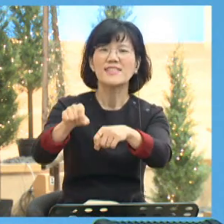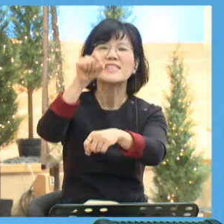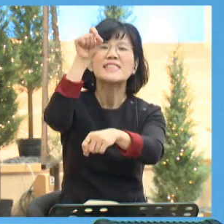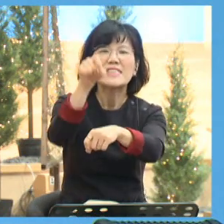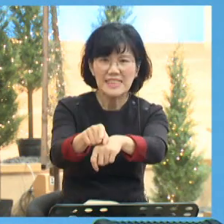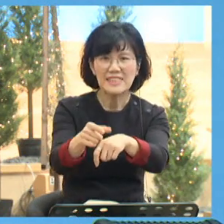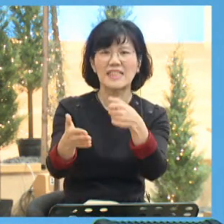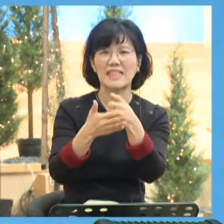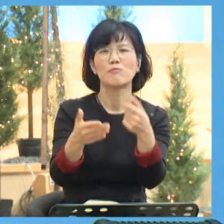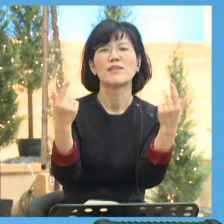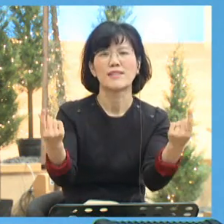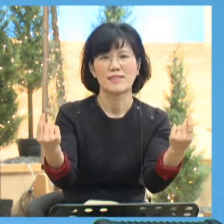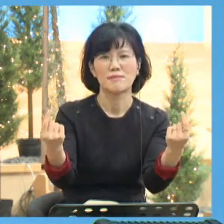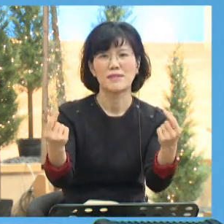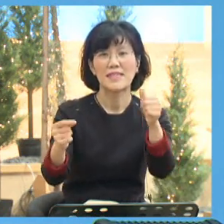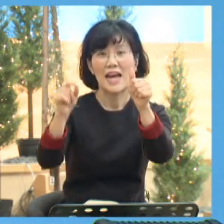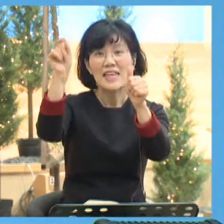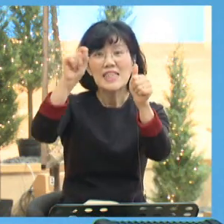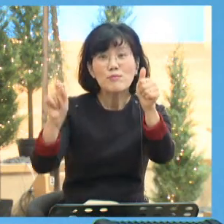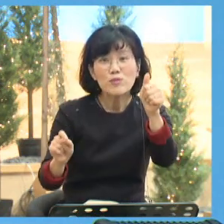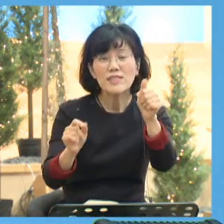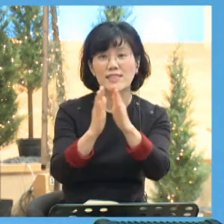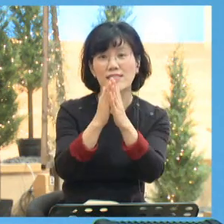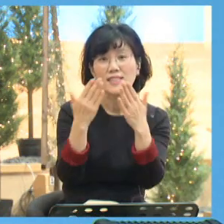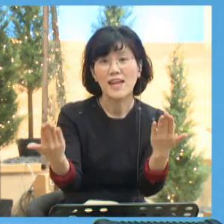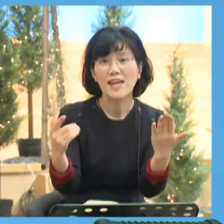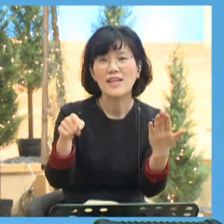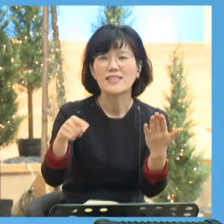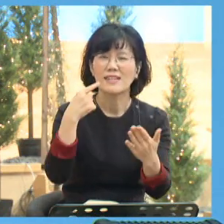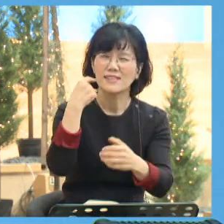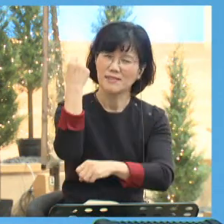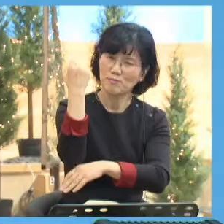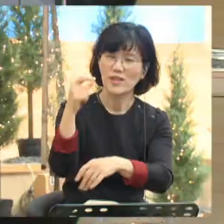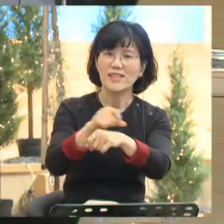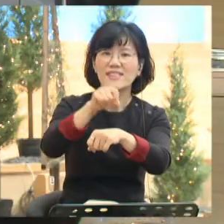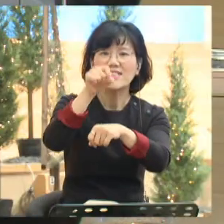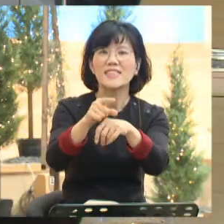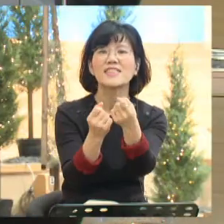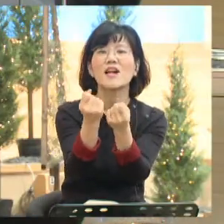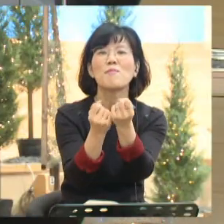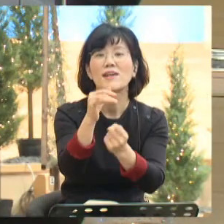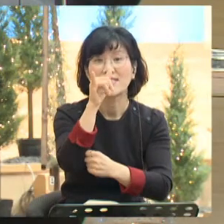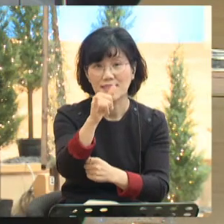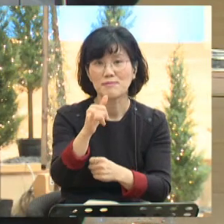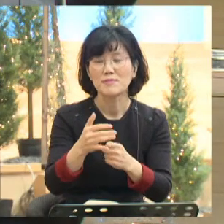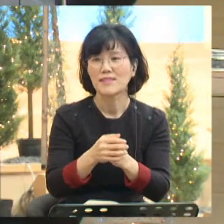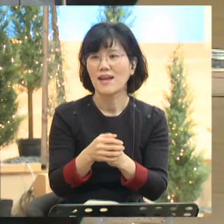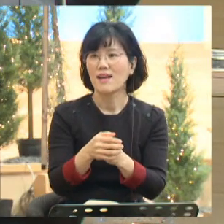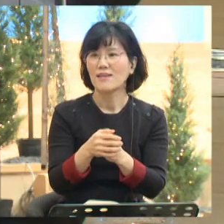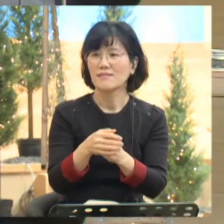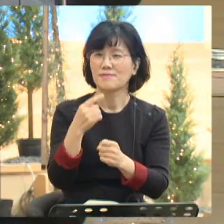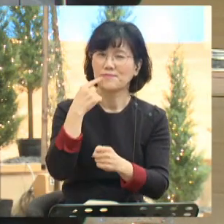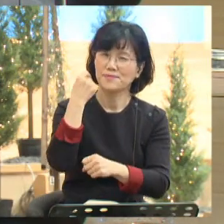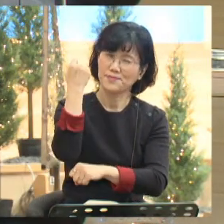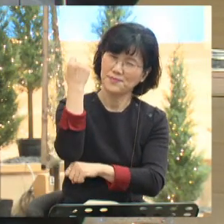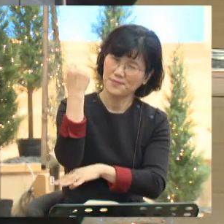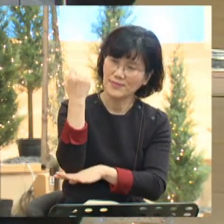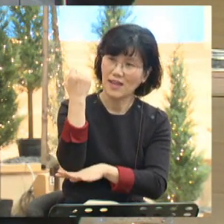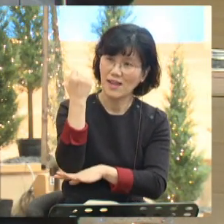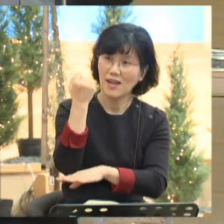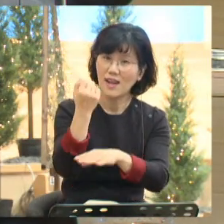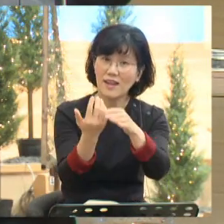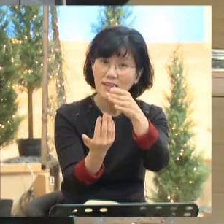그럼 히브리서 에서는 있음 불의 특징을 아주 잘 3 해주고 있는데 이렇게 나와요 쓴 뿌리가 나서